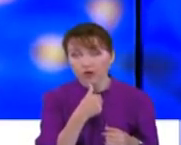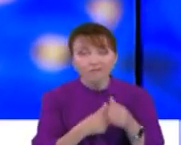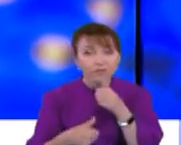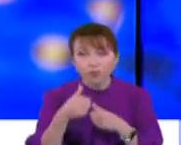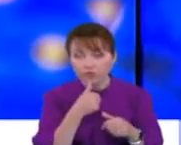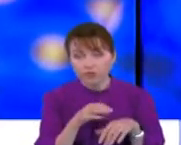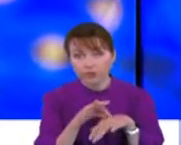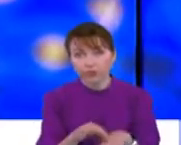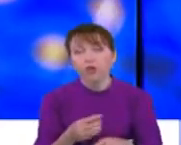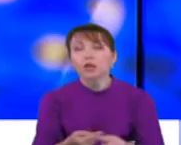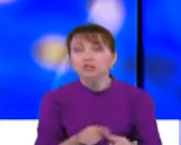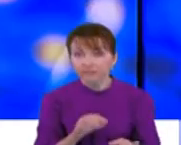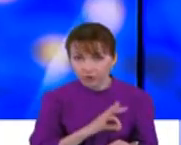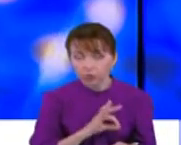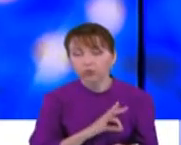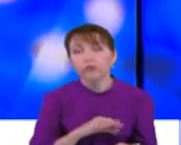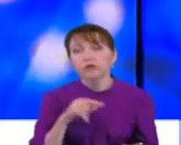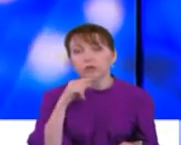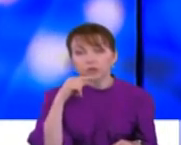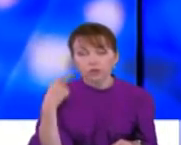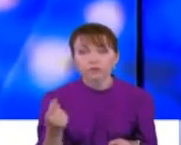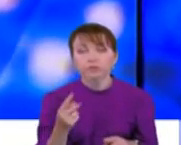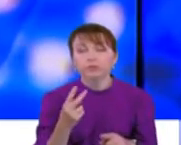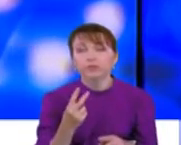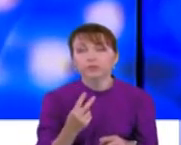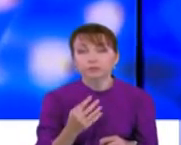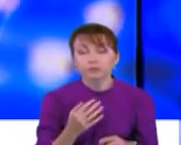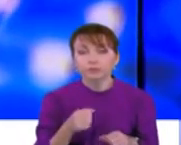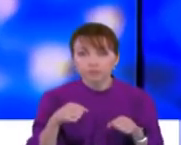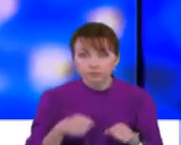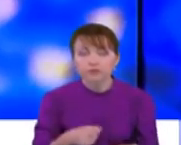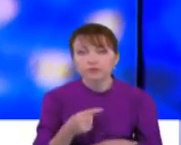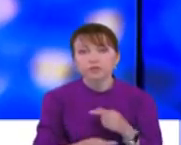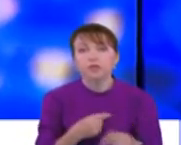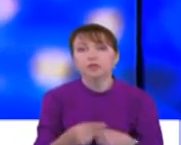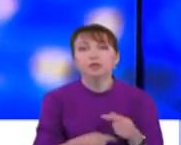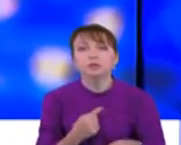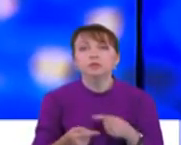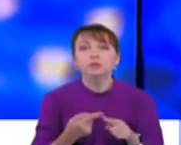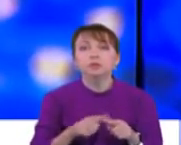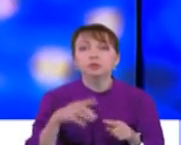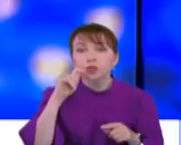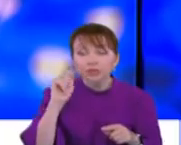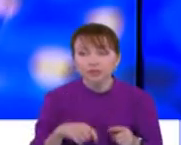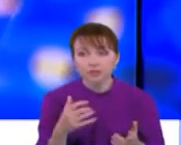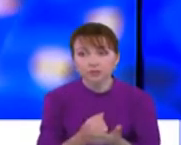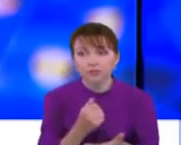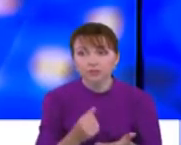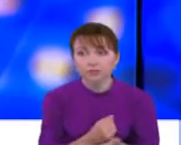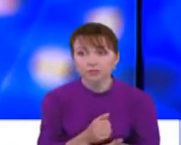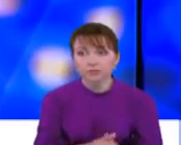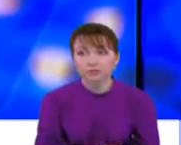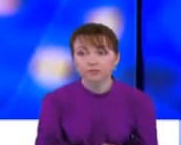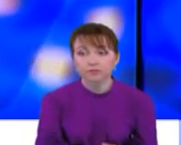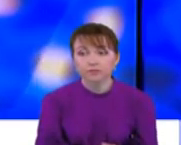це використовувалось. І росіяни є правонаслідниками, тобто це було і українське надбання, да, після цього, але ми так